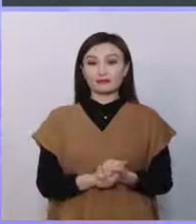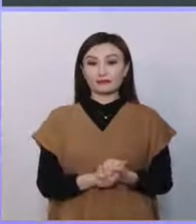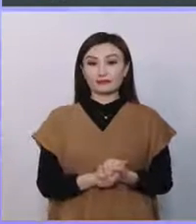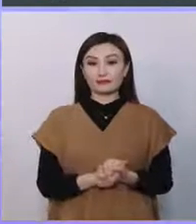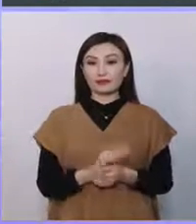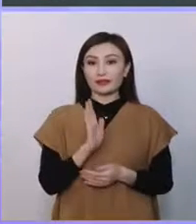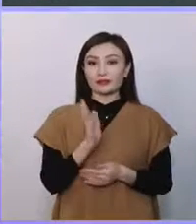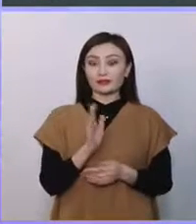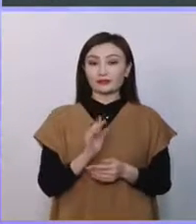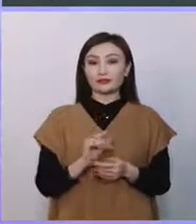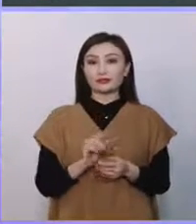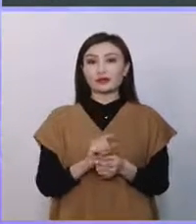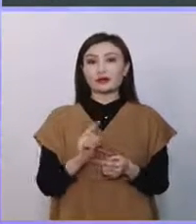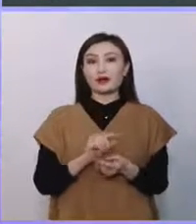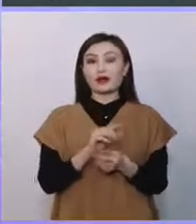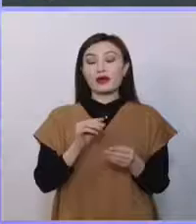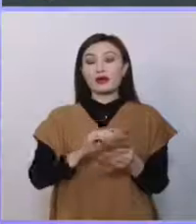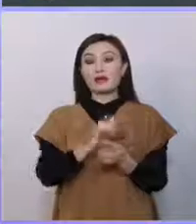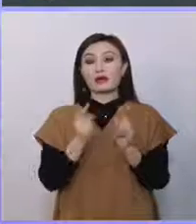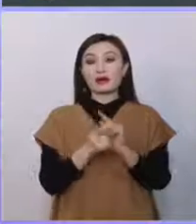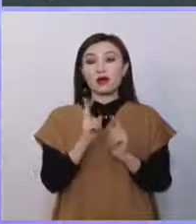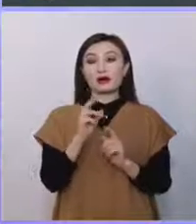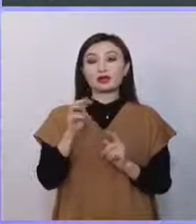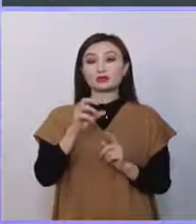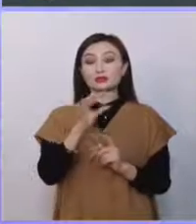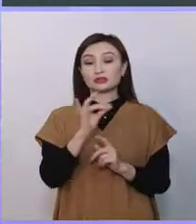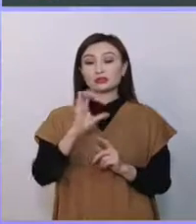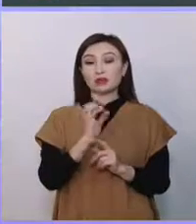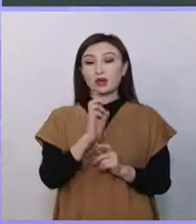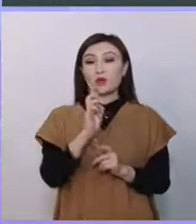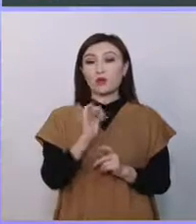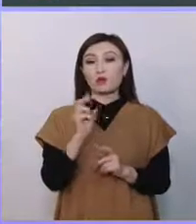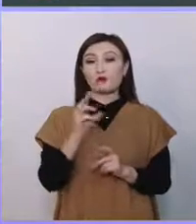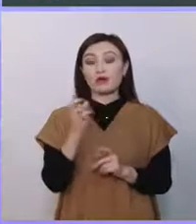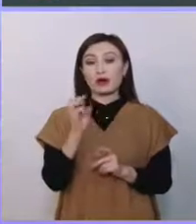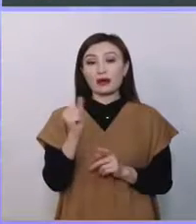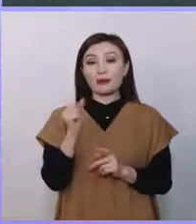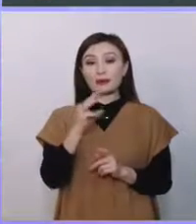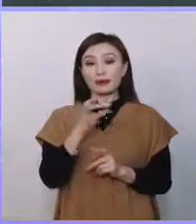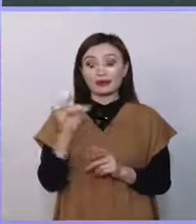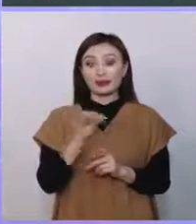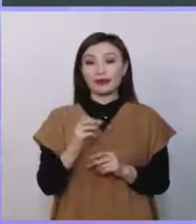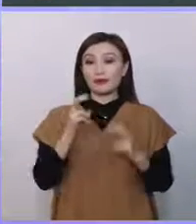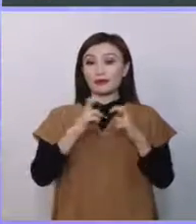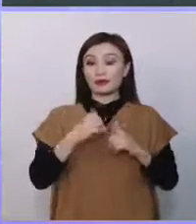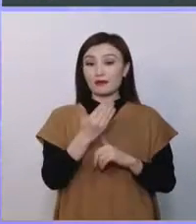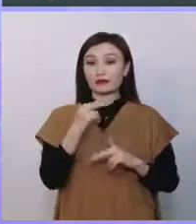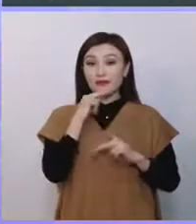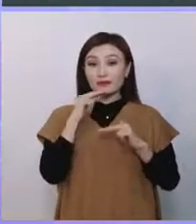будем переворачивать карточки с буквами проверяю ваше внимание